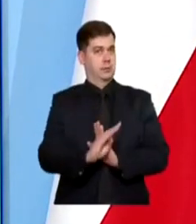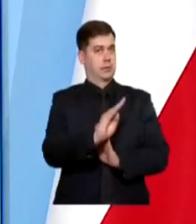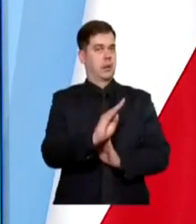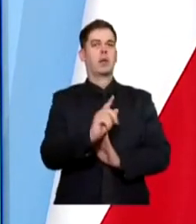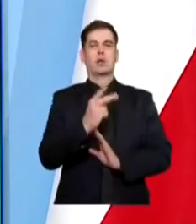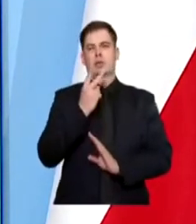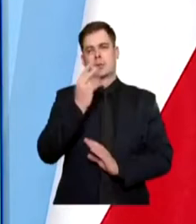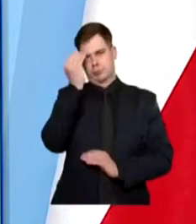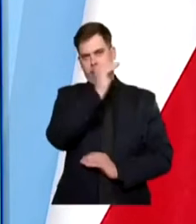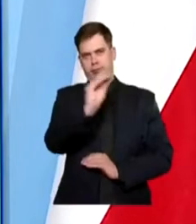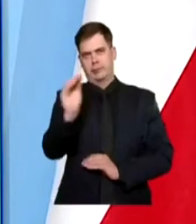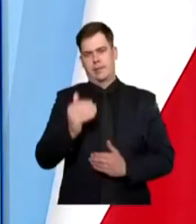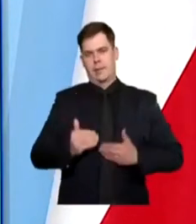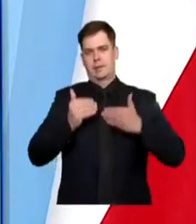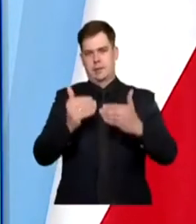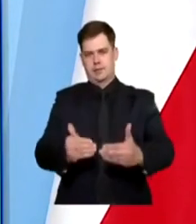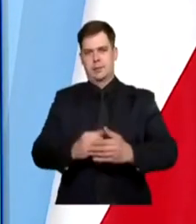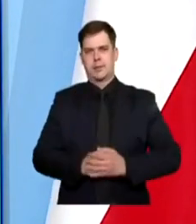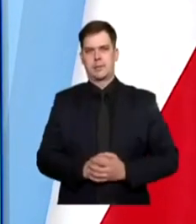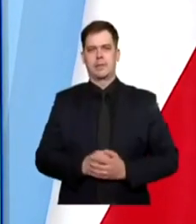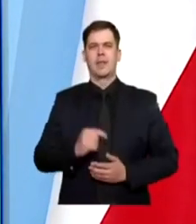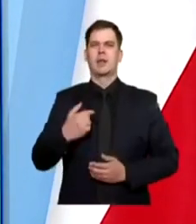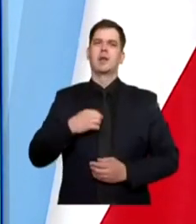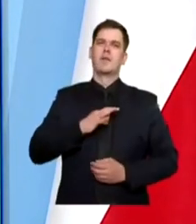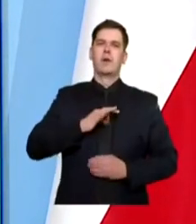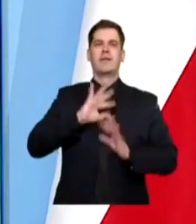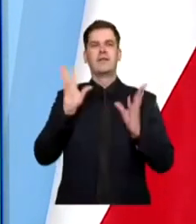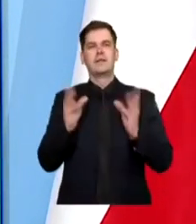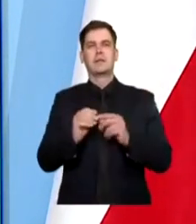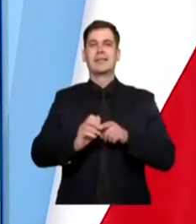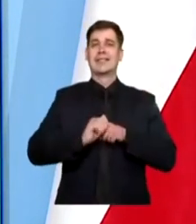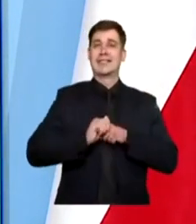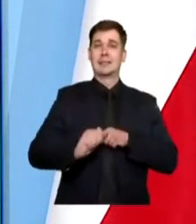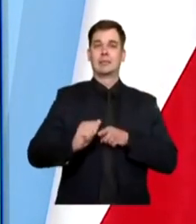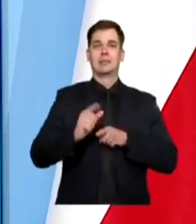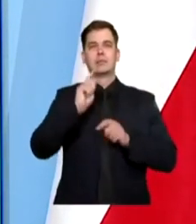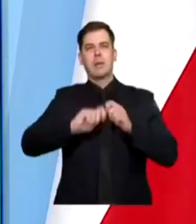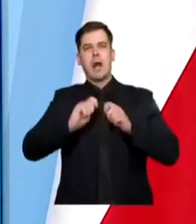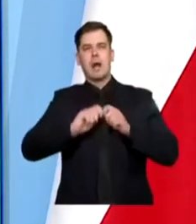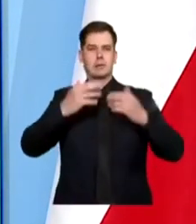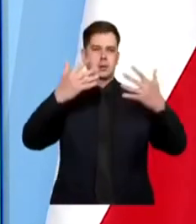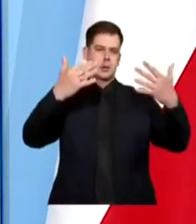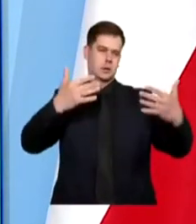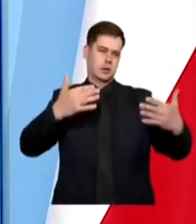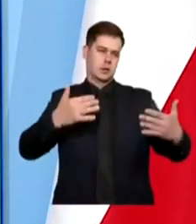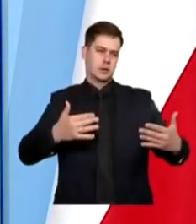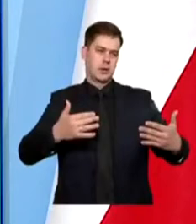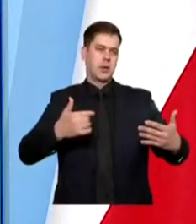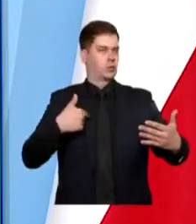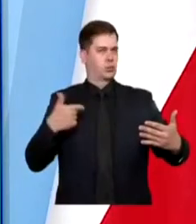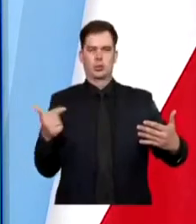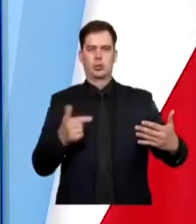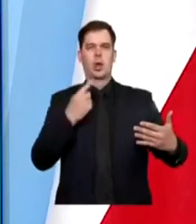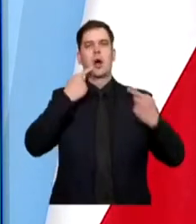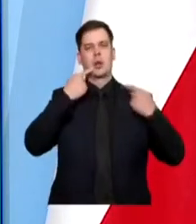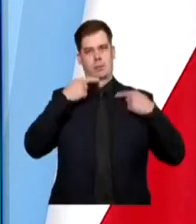dalej. Te wszystkie analizy, te wszystkie obostrzenia prowadzą do tego, żebyśmy mogli w sposób odpowiedzialny i